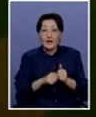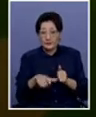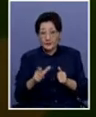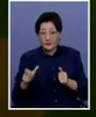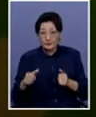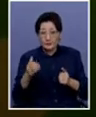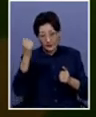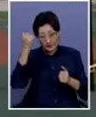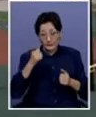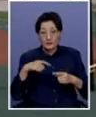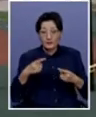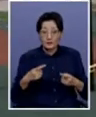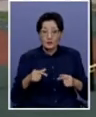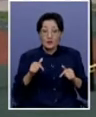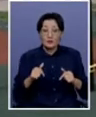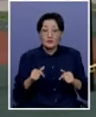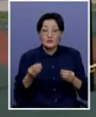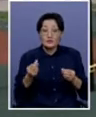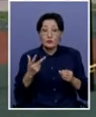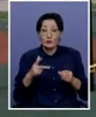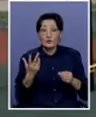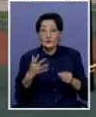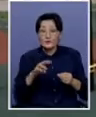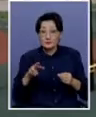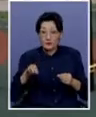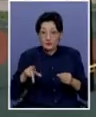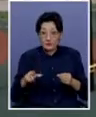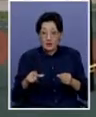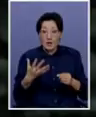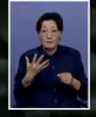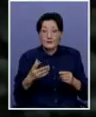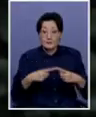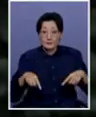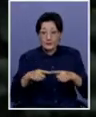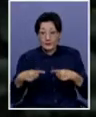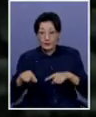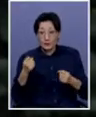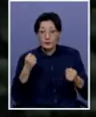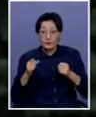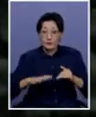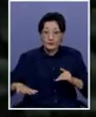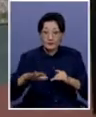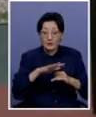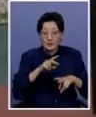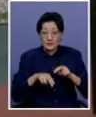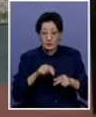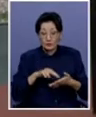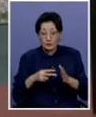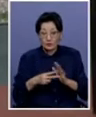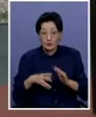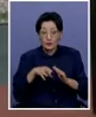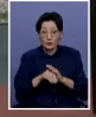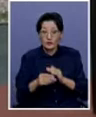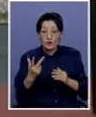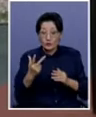қатысушыға рахмет айтам. Биылғы сомма 35 миллион теңге. Оған 5 мекемеде спорт алаңдарын салу жоспарланған. Бүгінде оның